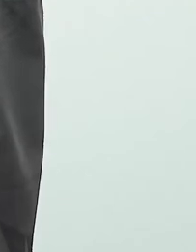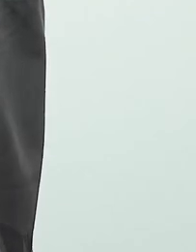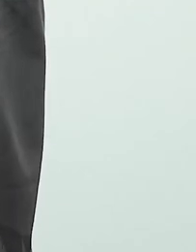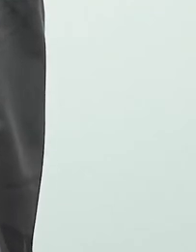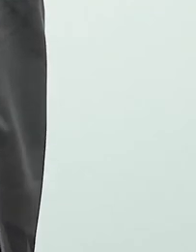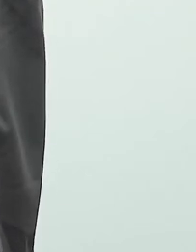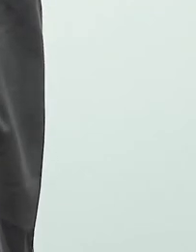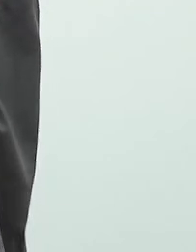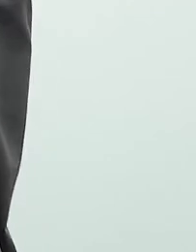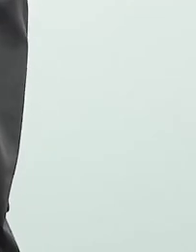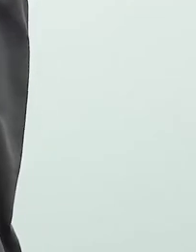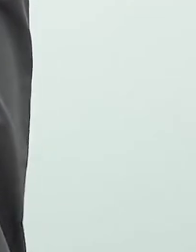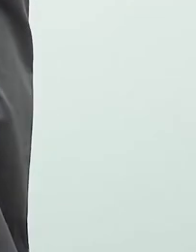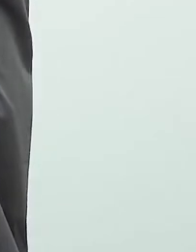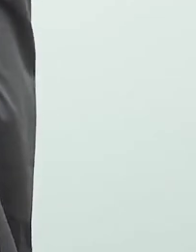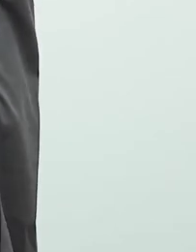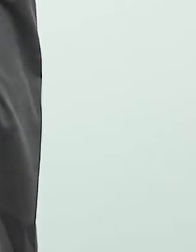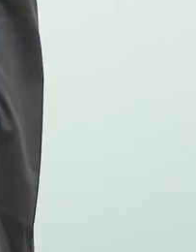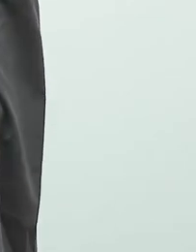있습니다